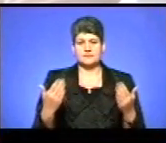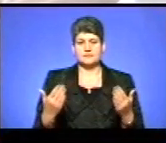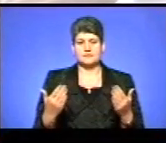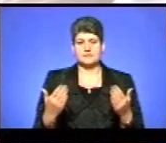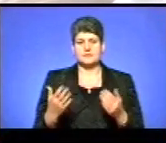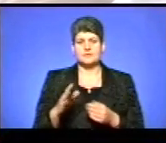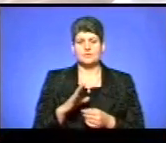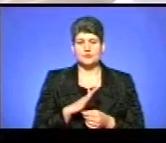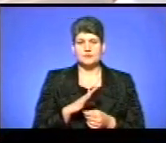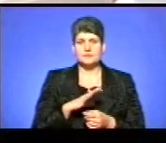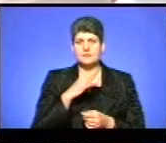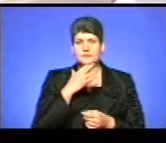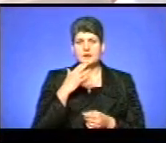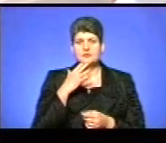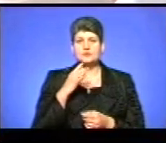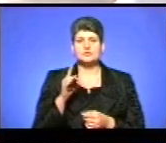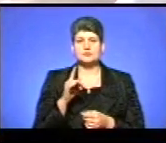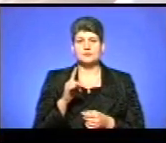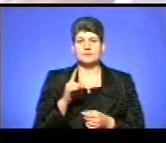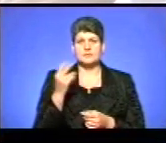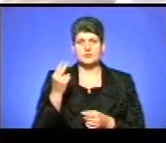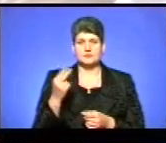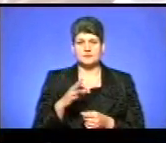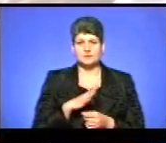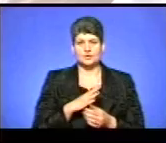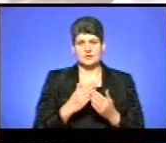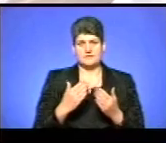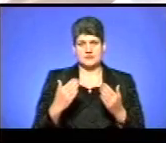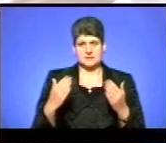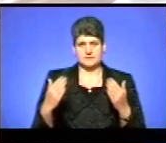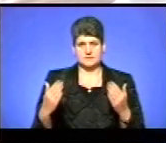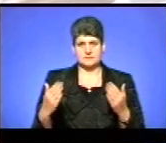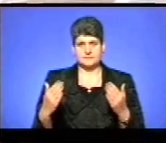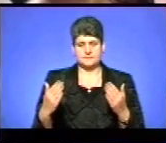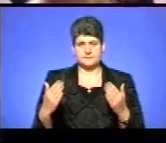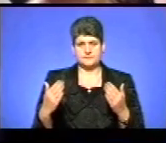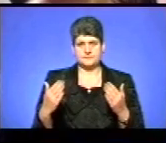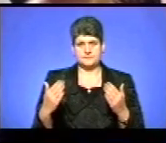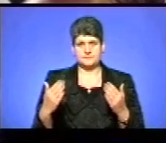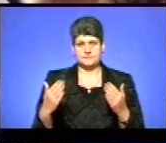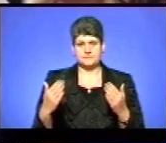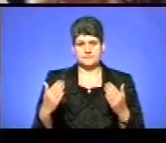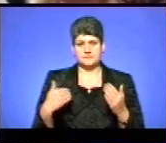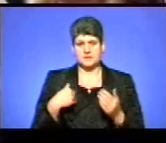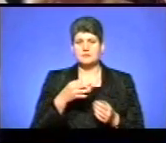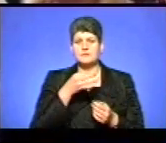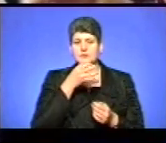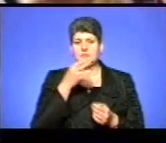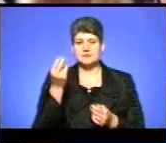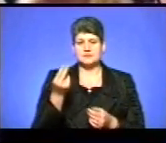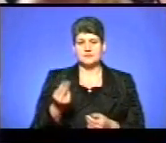на виставку була, там багато чого, багато бунків було на виставці, от, мені подобається